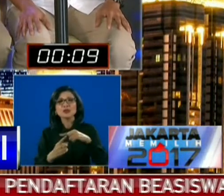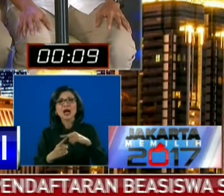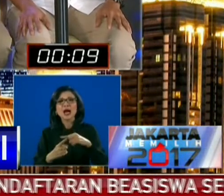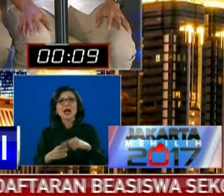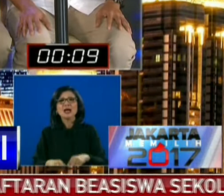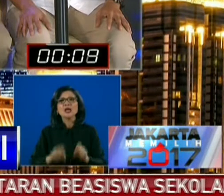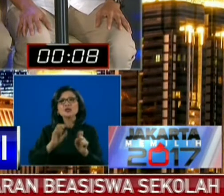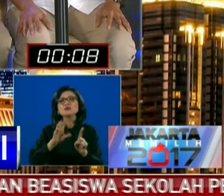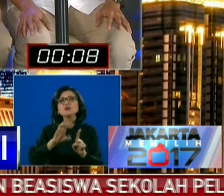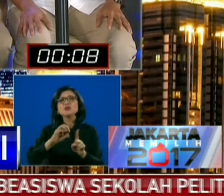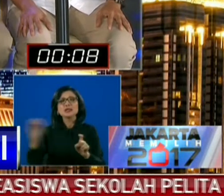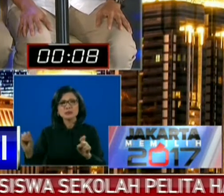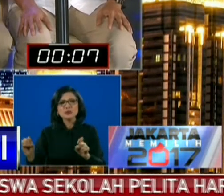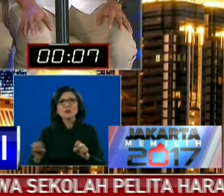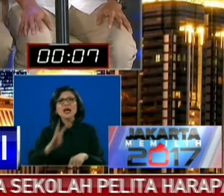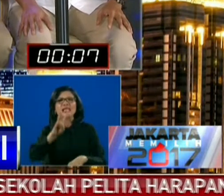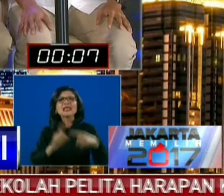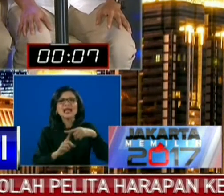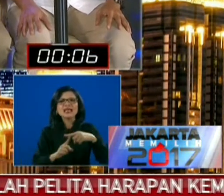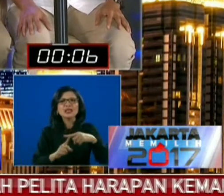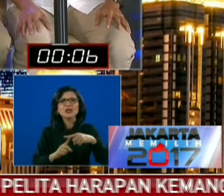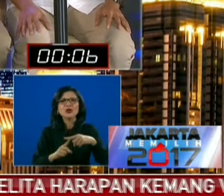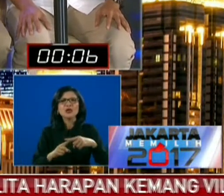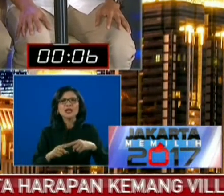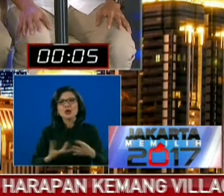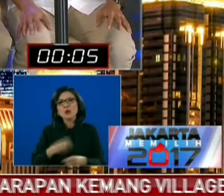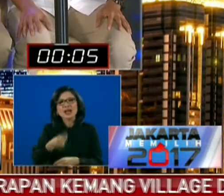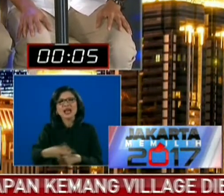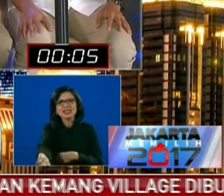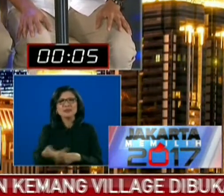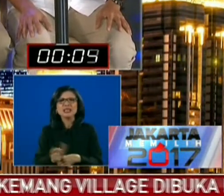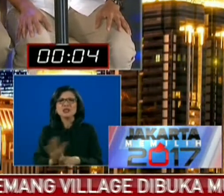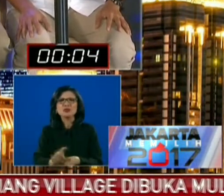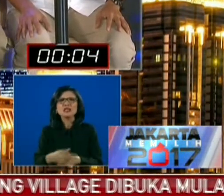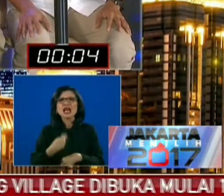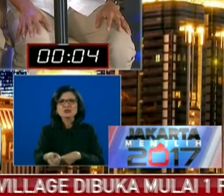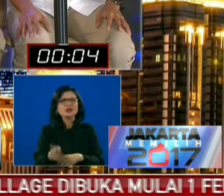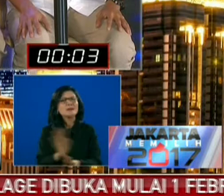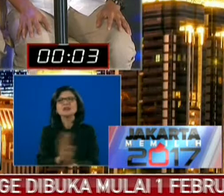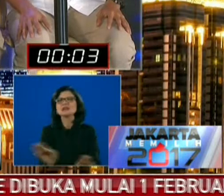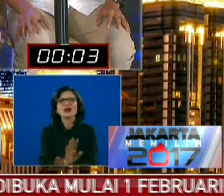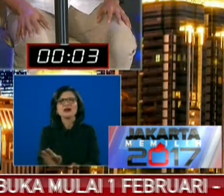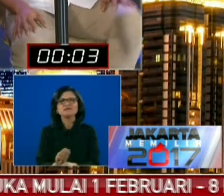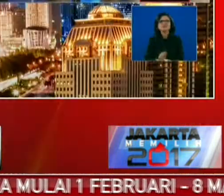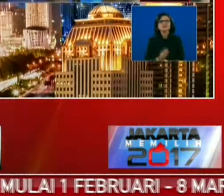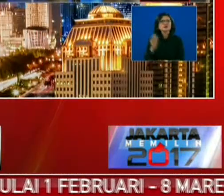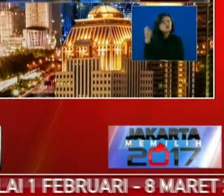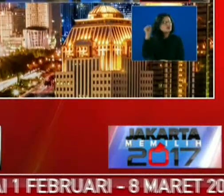10 ribu, 3 triliun. Uangnya dari mana dikasih begitu? Nggak bisa. Jadi itu yang kami maksudkan. Terima kasih.